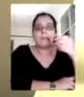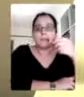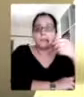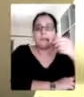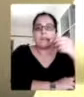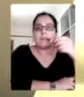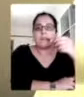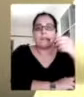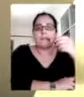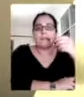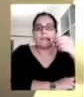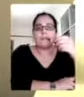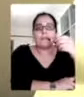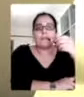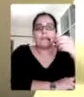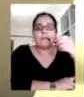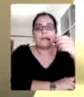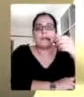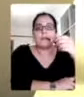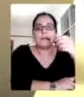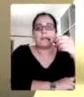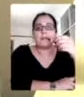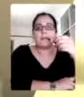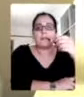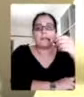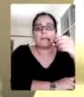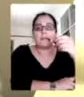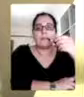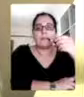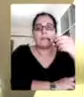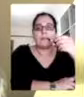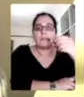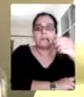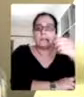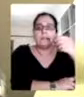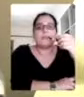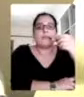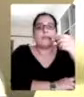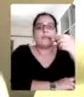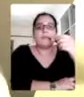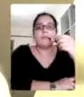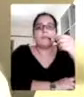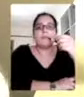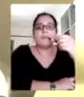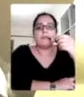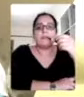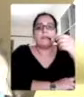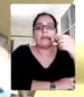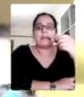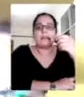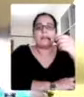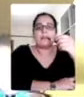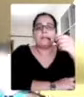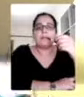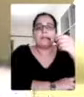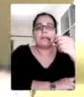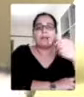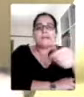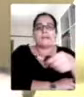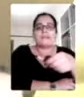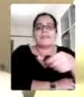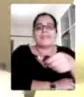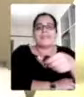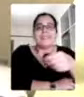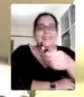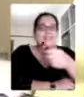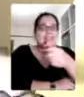lemlendirme hususunda birkaç bir şey göstereyim. Ben en azından bir faydamız olur. Sırf da boş boş muhabbet etmeyelim. Gerçi hoş muhabbet etmek Tamam. hoşumuza gidiyor